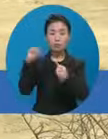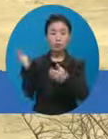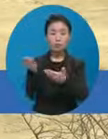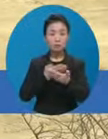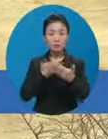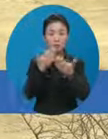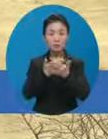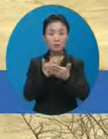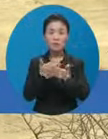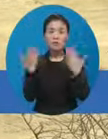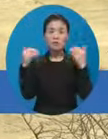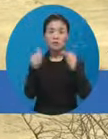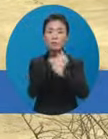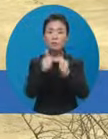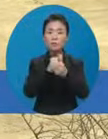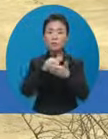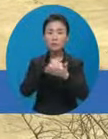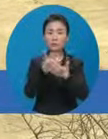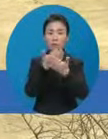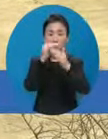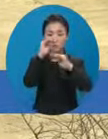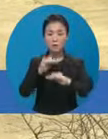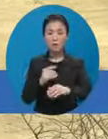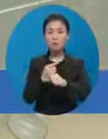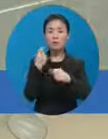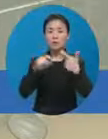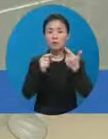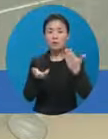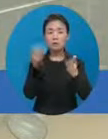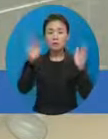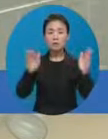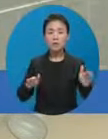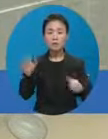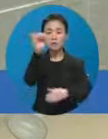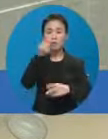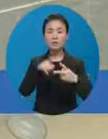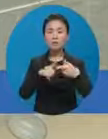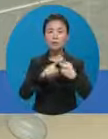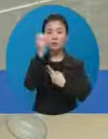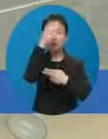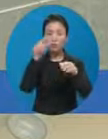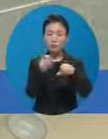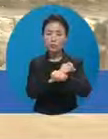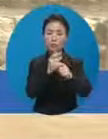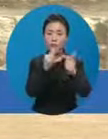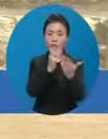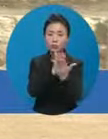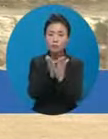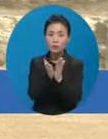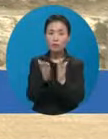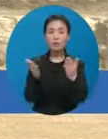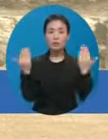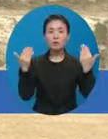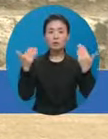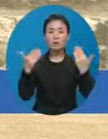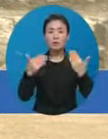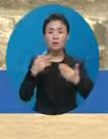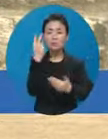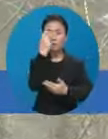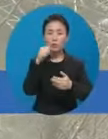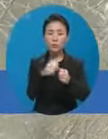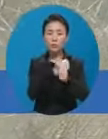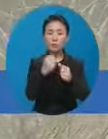통계자료에 따르면 작년 상반기에 전국 초중고교 특수 각종학교 외 학교폭력 심 의 건수는